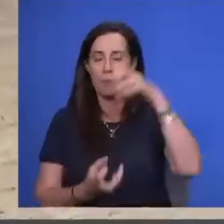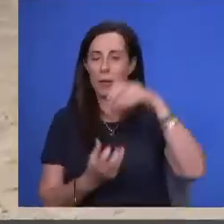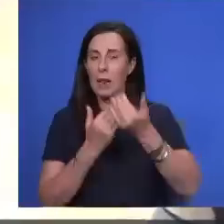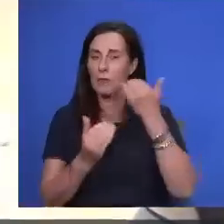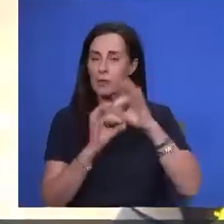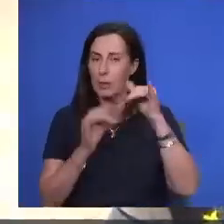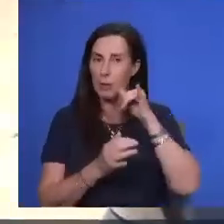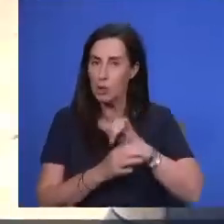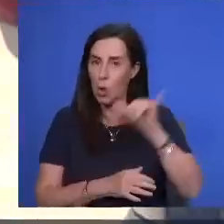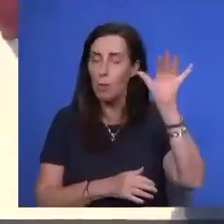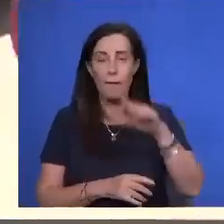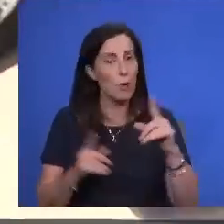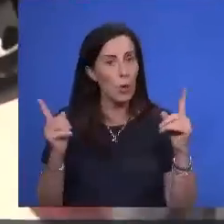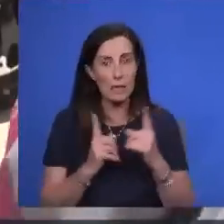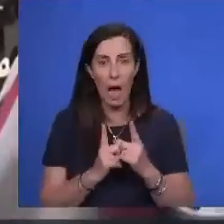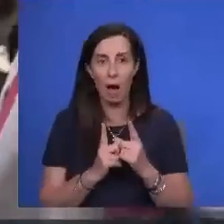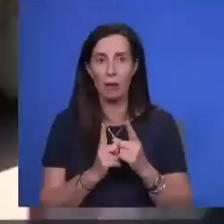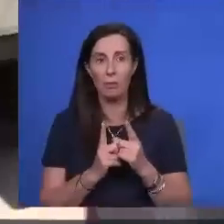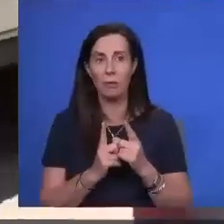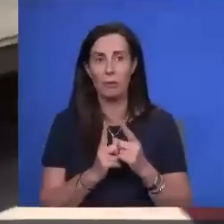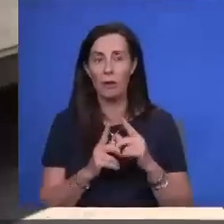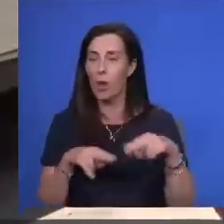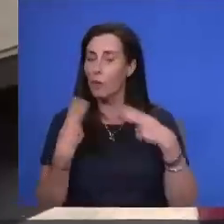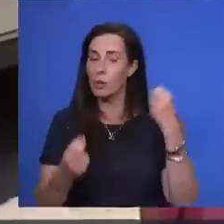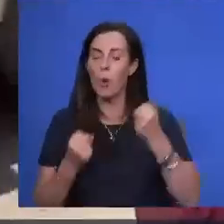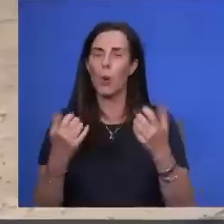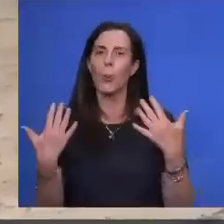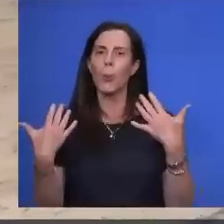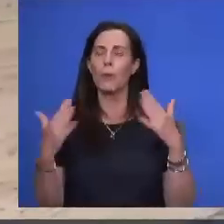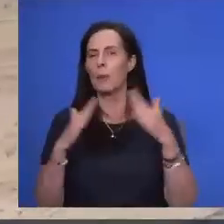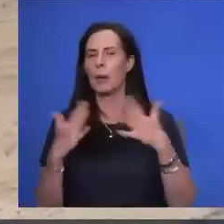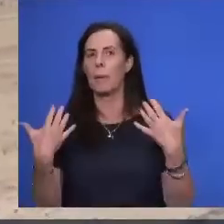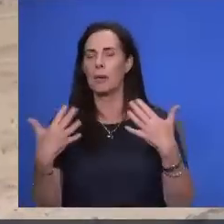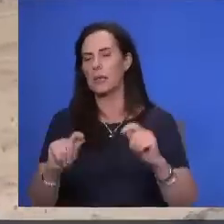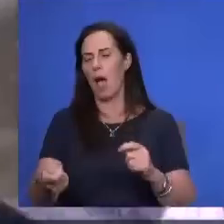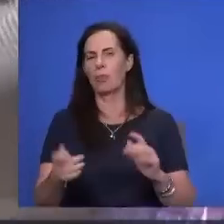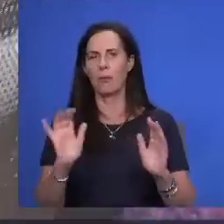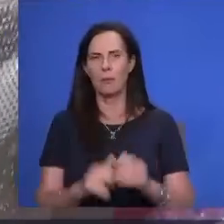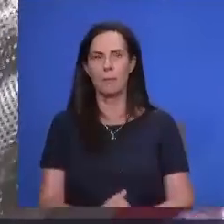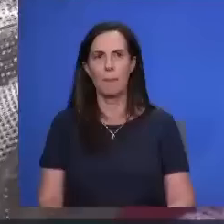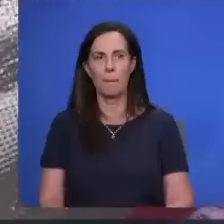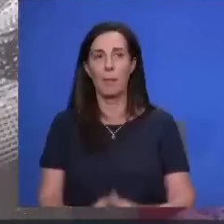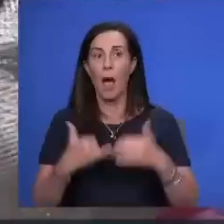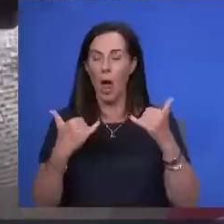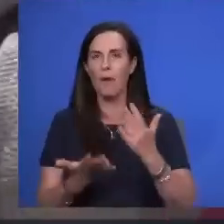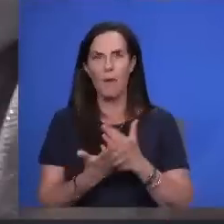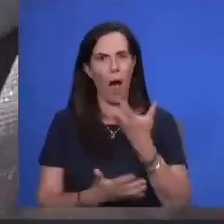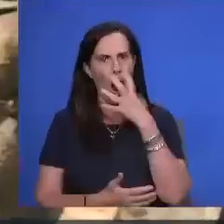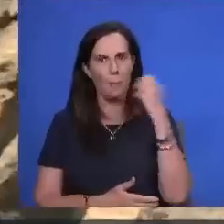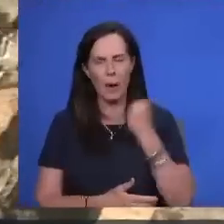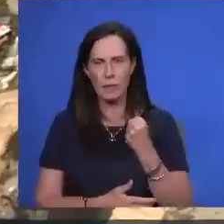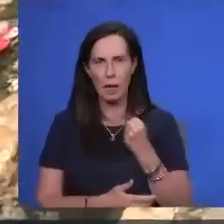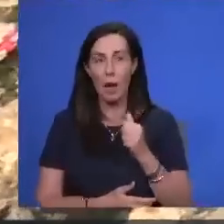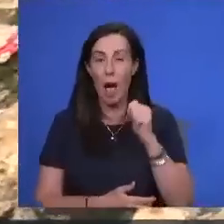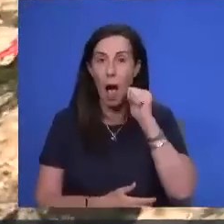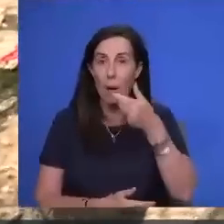שיוצאים, וטיולים קצרים, וחזרה למכונית, והביתה למזגן. כבר היום הוא מתחמם מאוד, וממחר